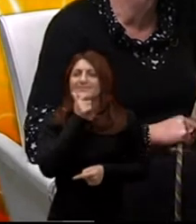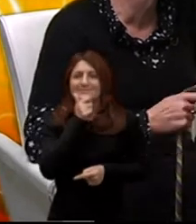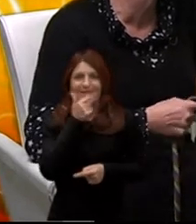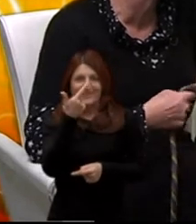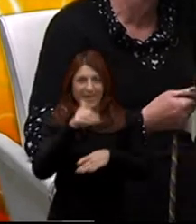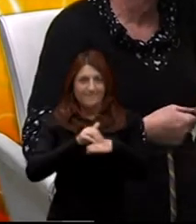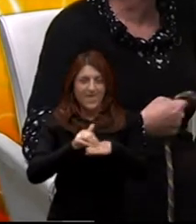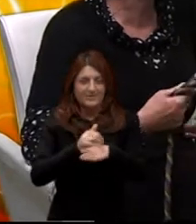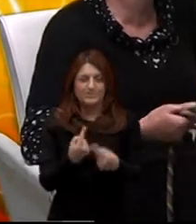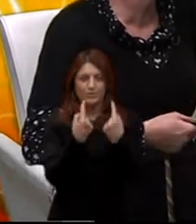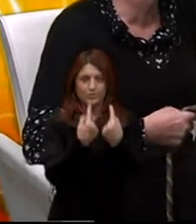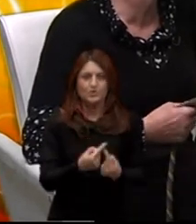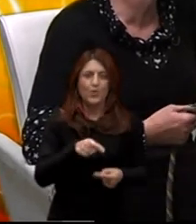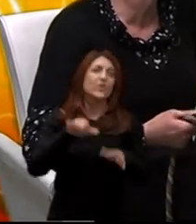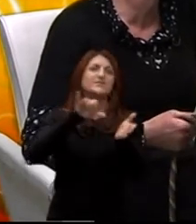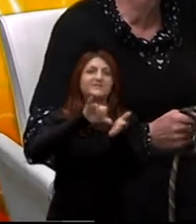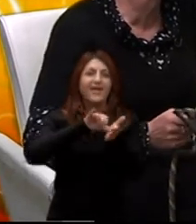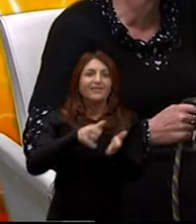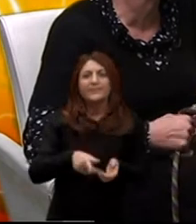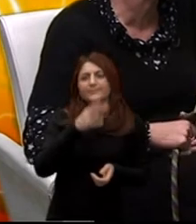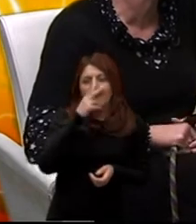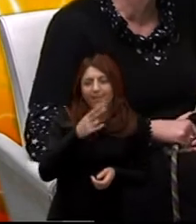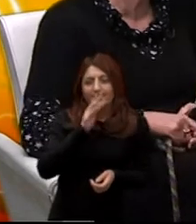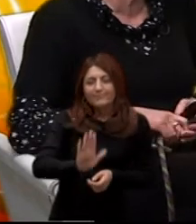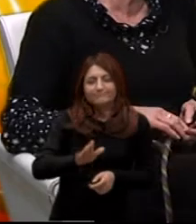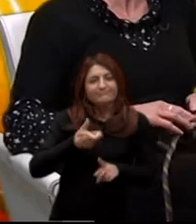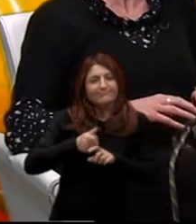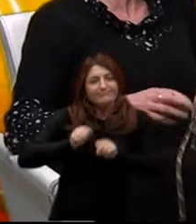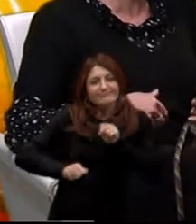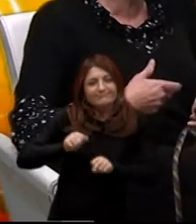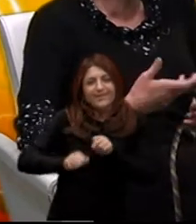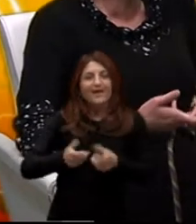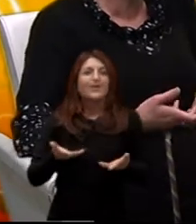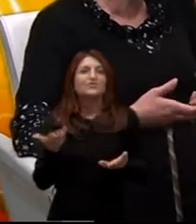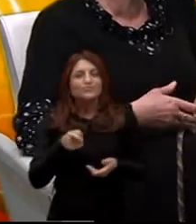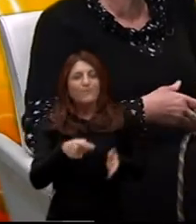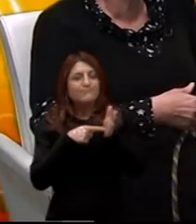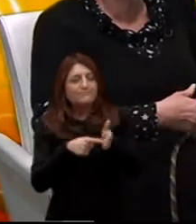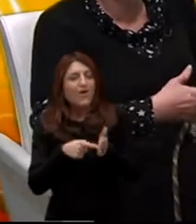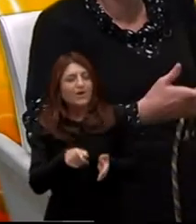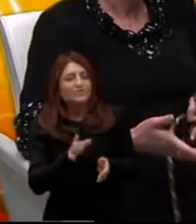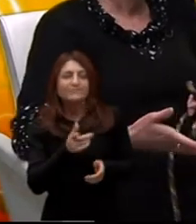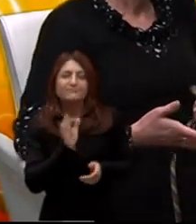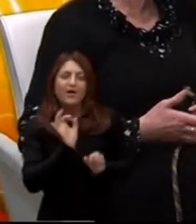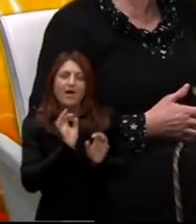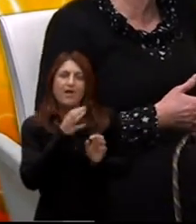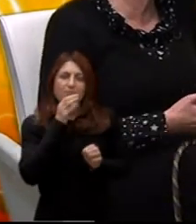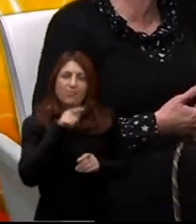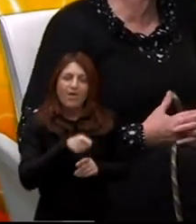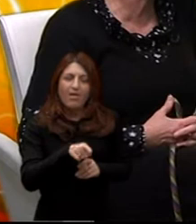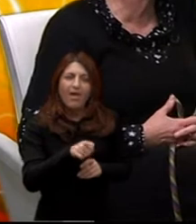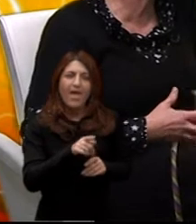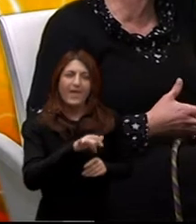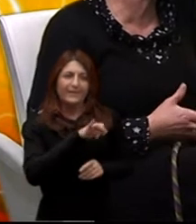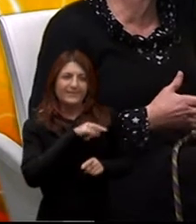centru, gdje se s njima radi, gdje se već gledaju njihove karakteristike, za što pokazuju sklonost, da li